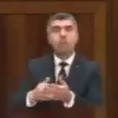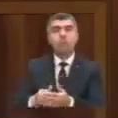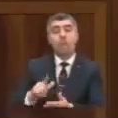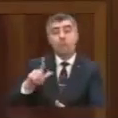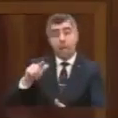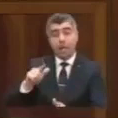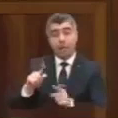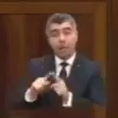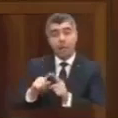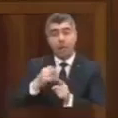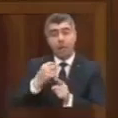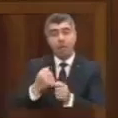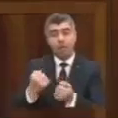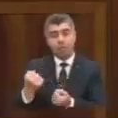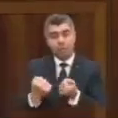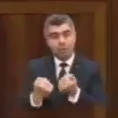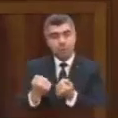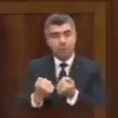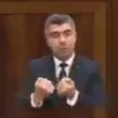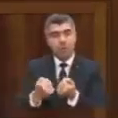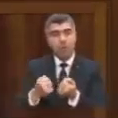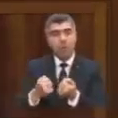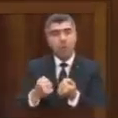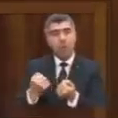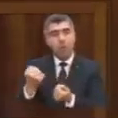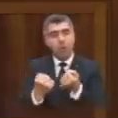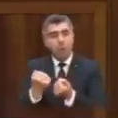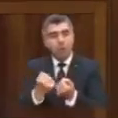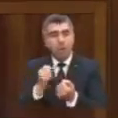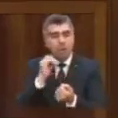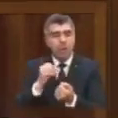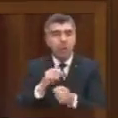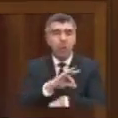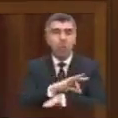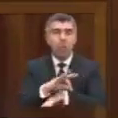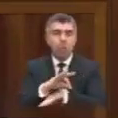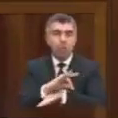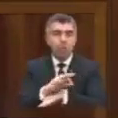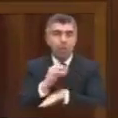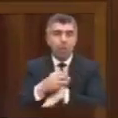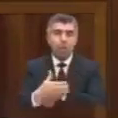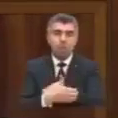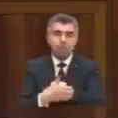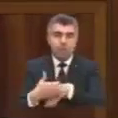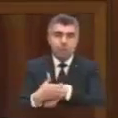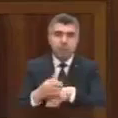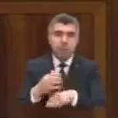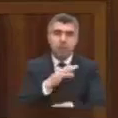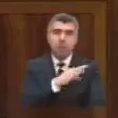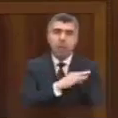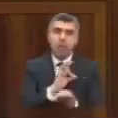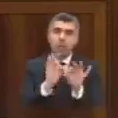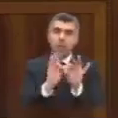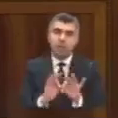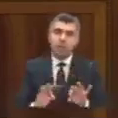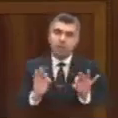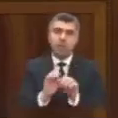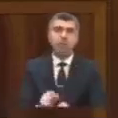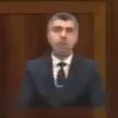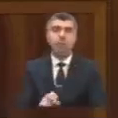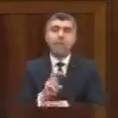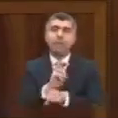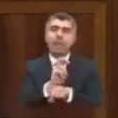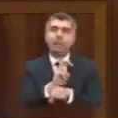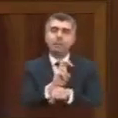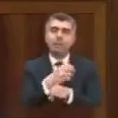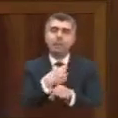ان هذاك مول التريبورتور مول الموتور مول الهوندا ومول هذاك الموظف بسيط الموظف المتوسط ما غاديش يستافد. نعطيك مثال، مول الطاكسي السيد